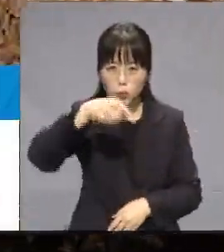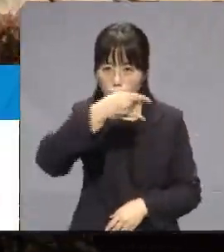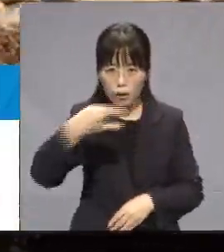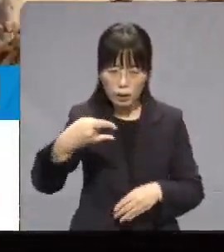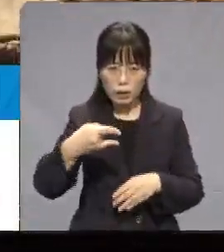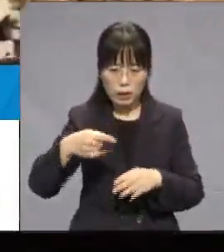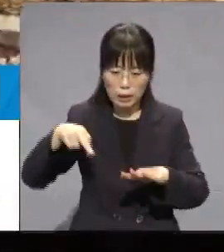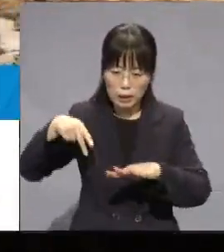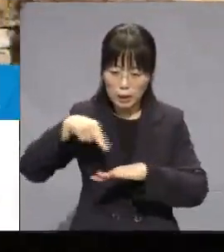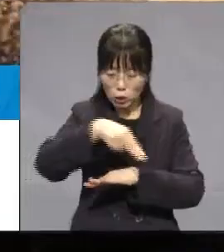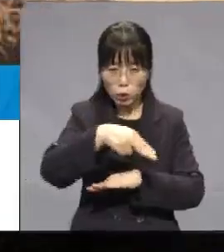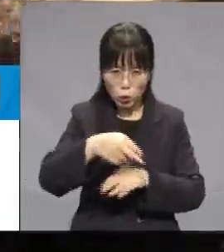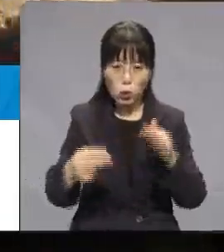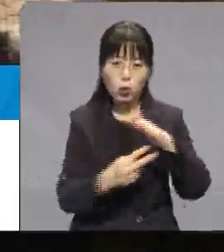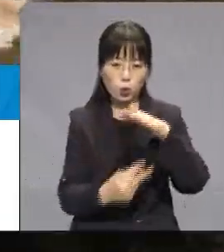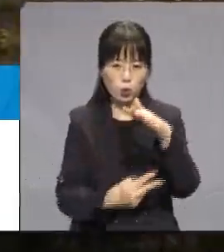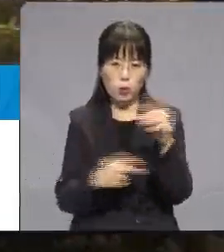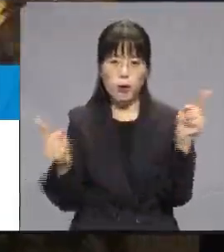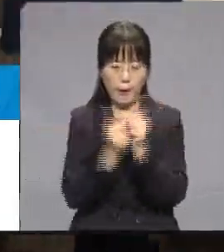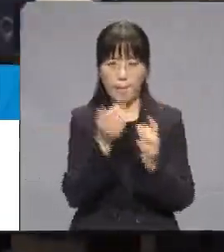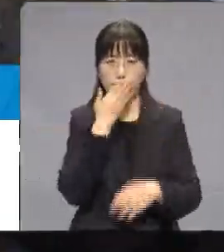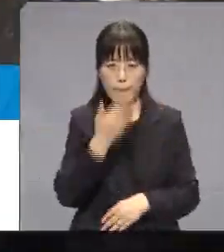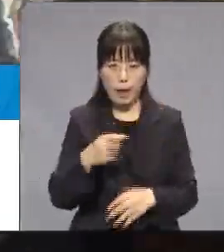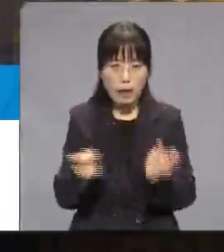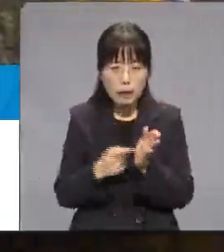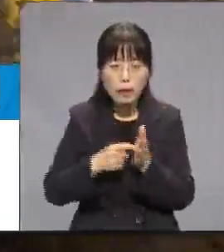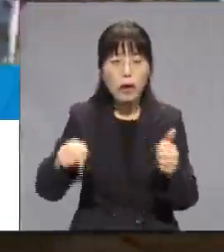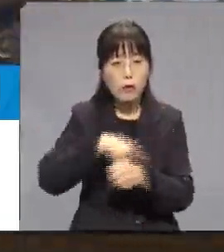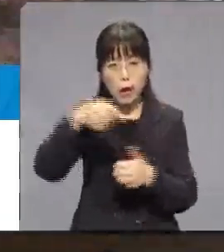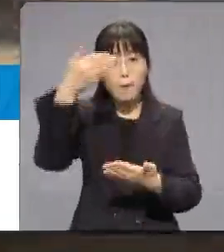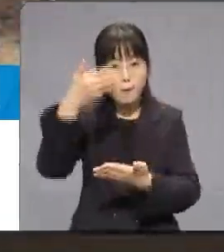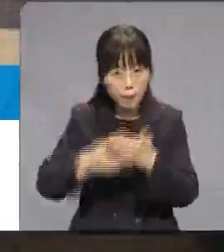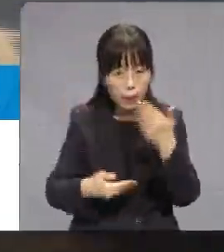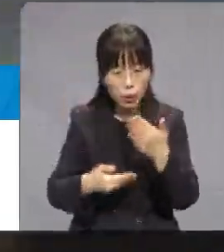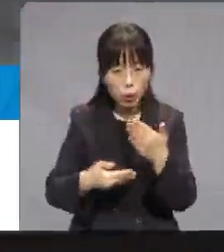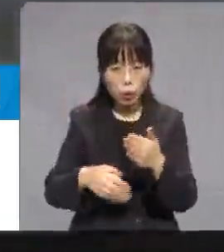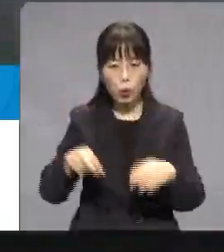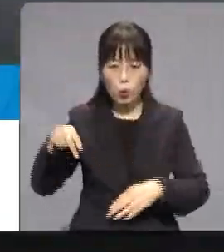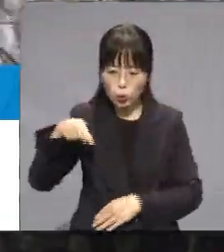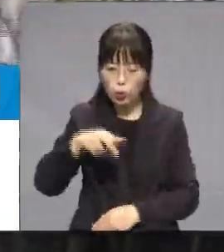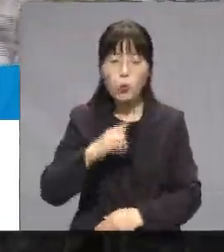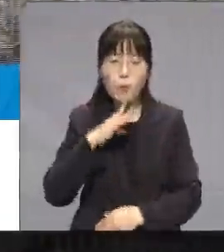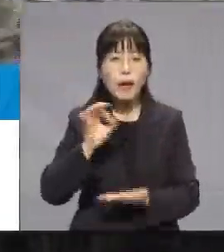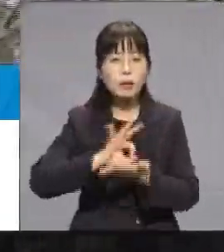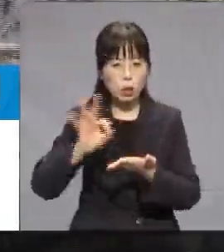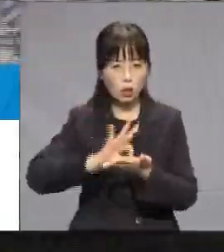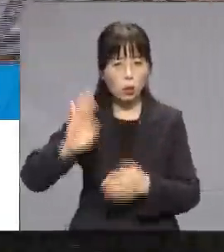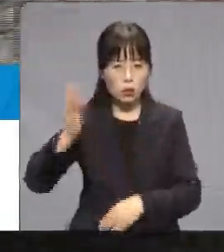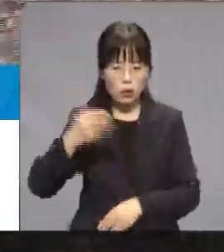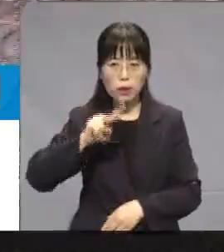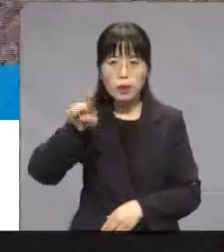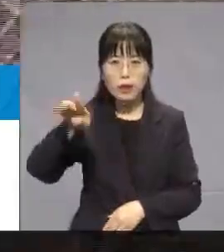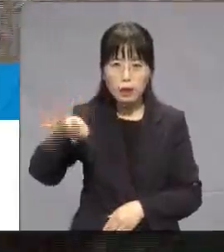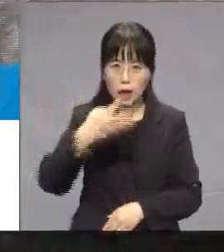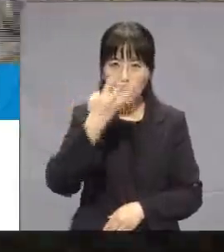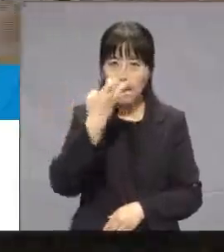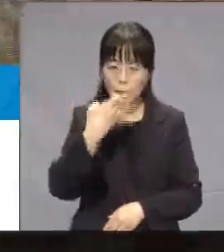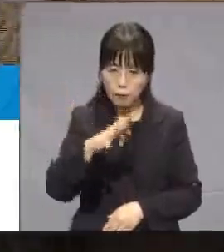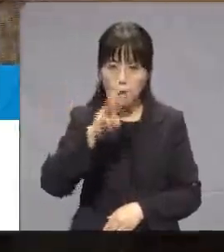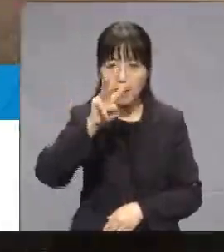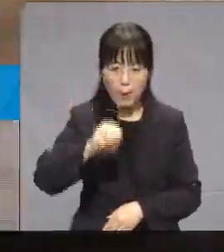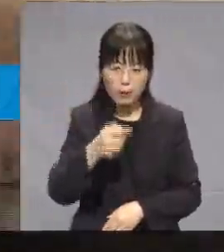잇는 인도교를 만납니다. 응급상황을 제외하고는 인도로만 사용되는